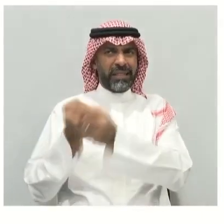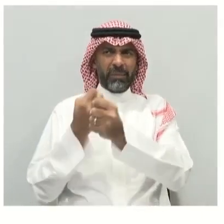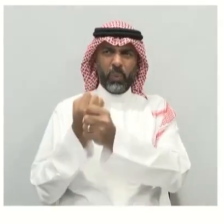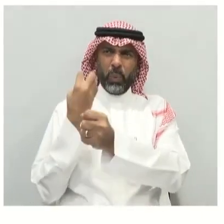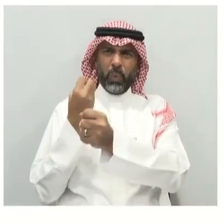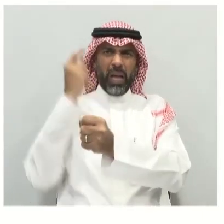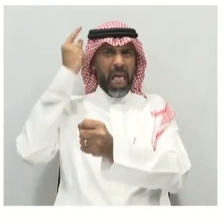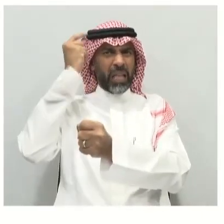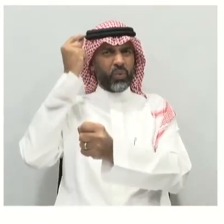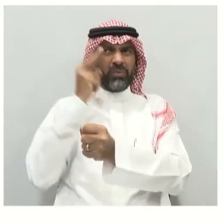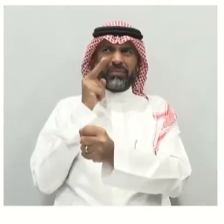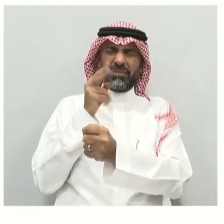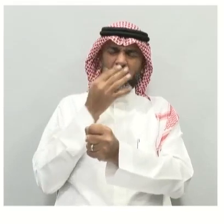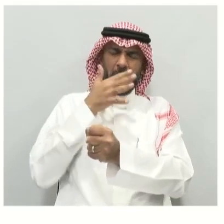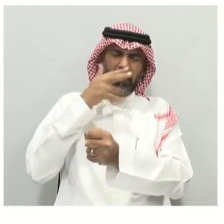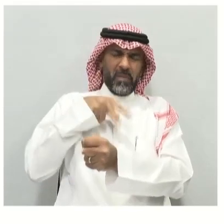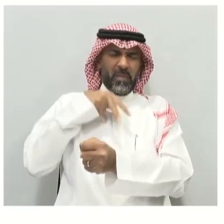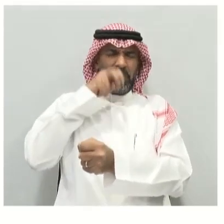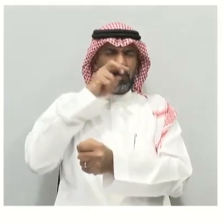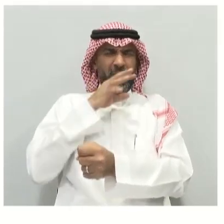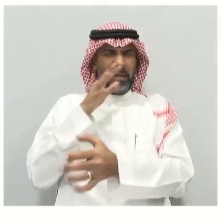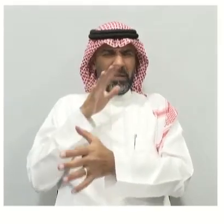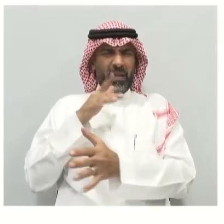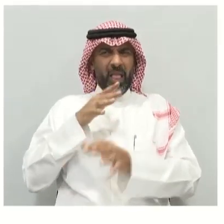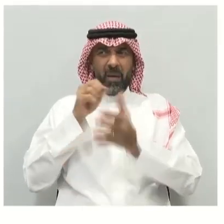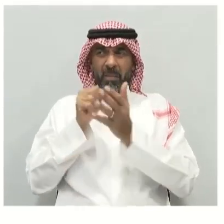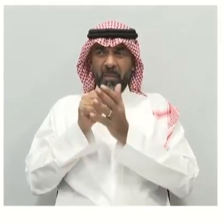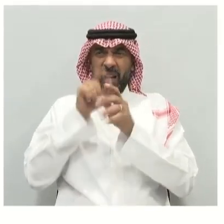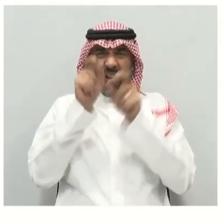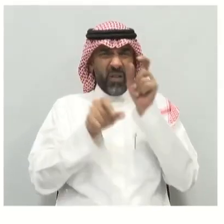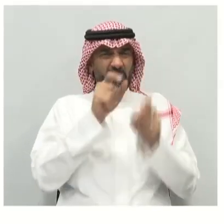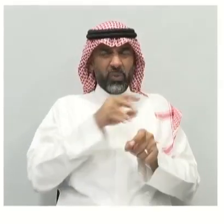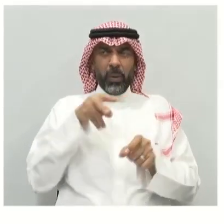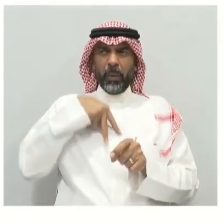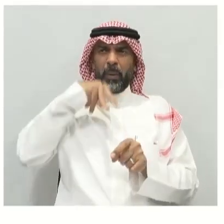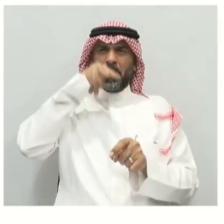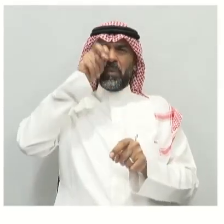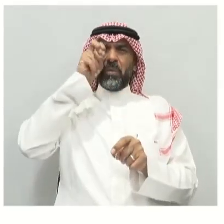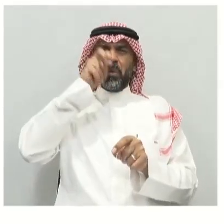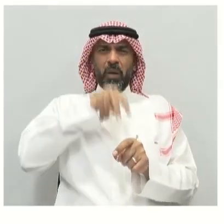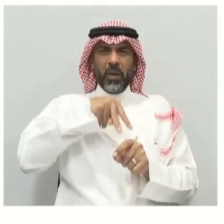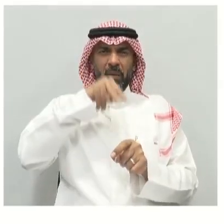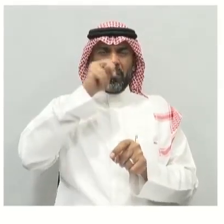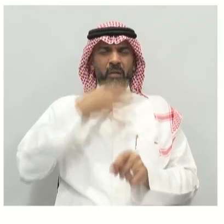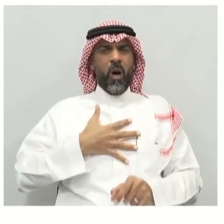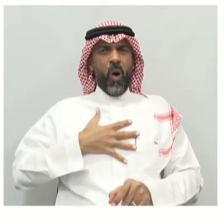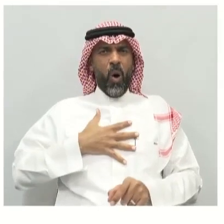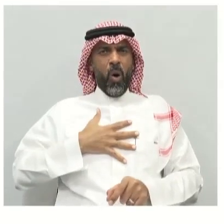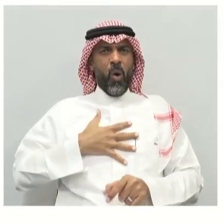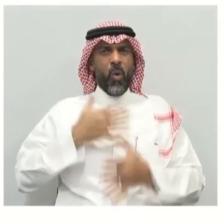ساكنين حول هذا المصنع ما يقدرون يتنفسون بشكل جيد مثل الناس اللي